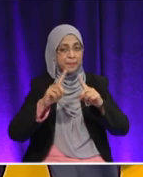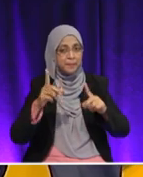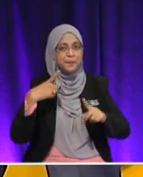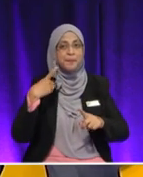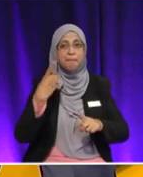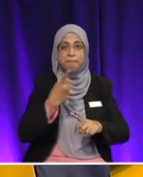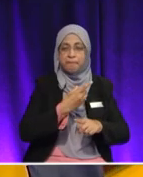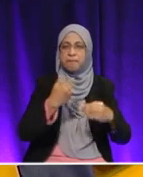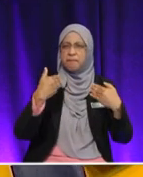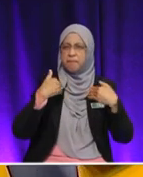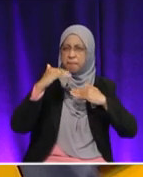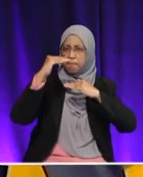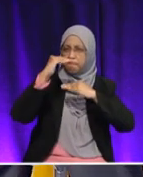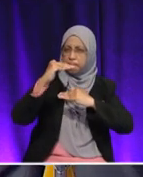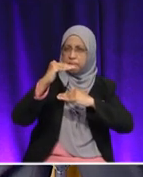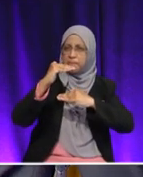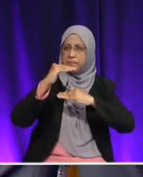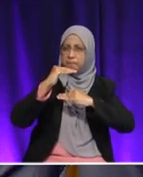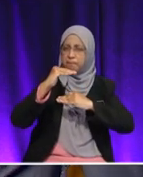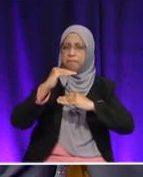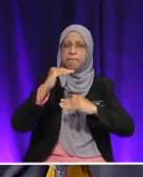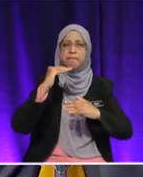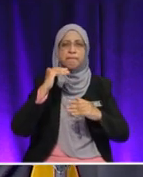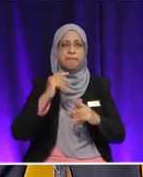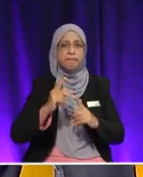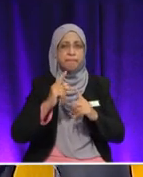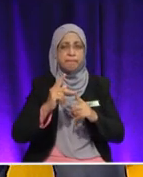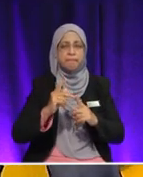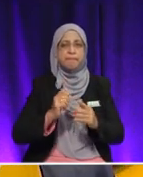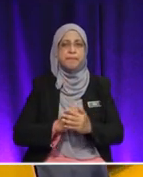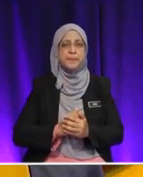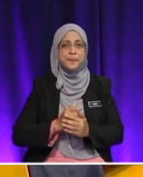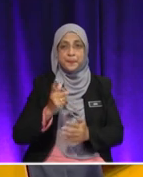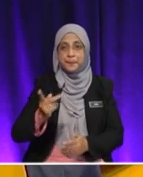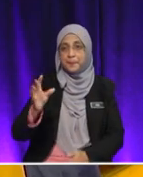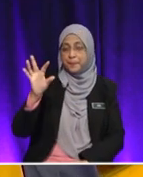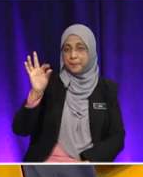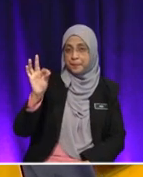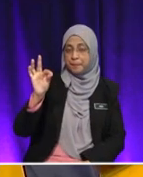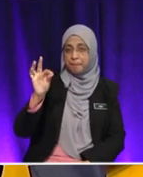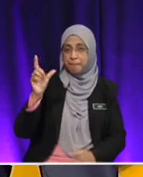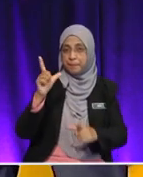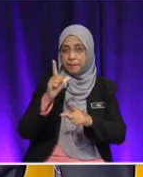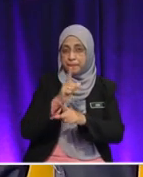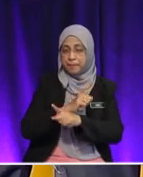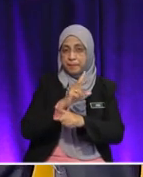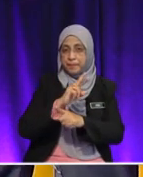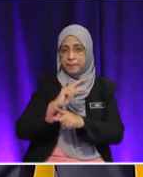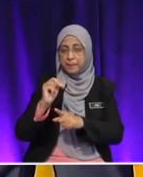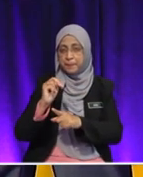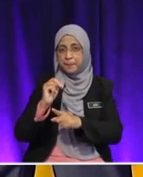batasan tertentu contohnya Mari kita lihat perkara 9 larangan buang negeri dan kebebasan bergerak